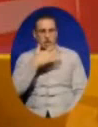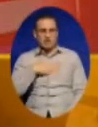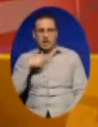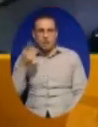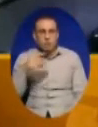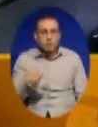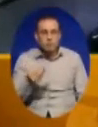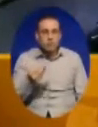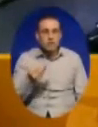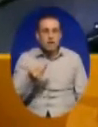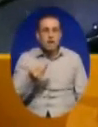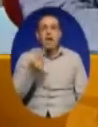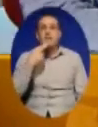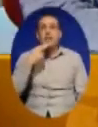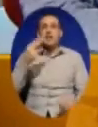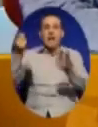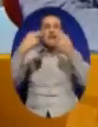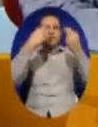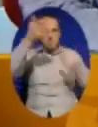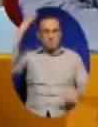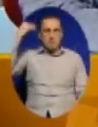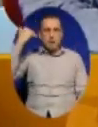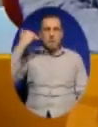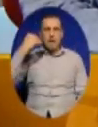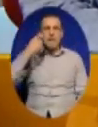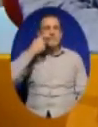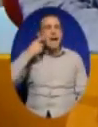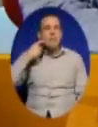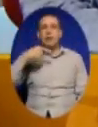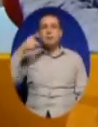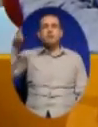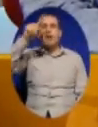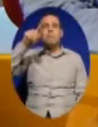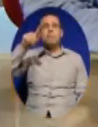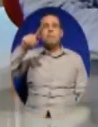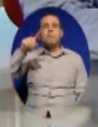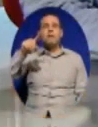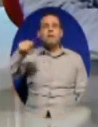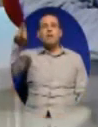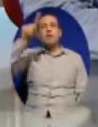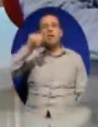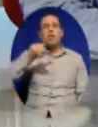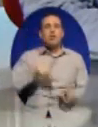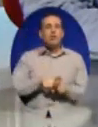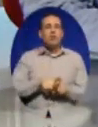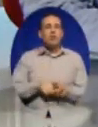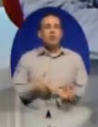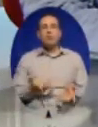לא, יש, למשל, הישראלים החוזרים, פעם רבים קרא להם נפולת נמושות. הם באו עם הידע העסקי. אלה